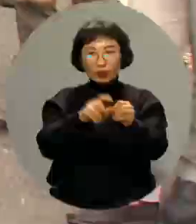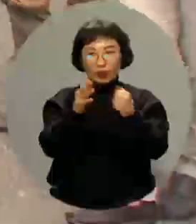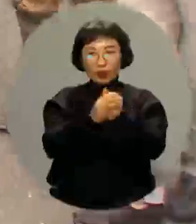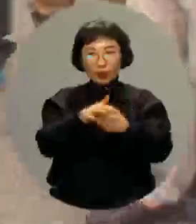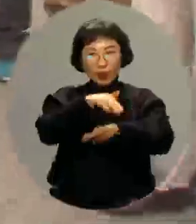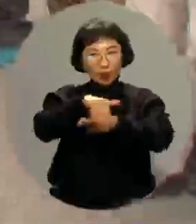왔습니다